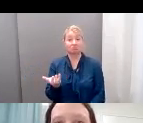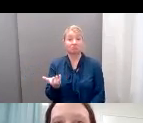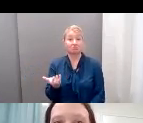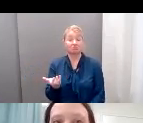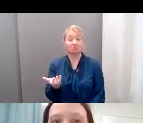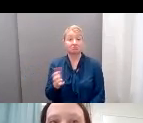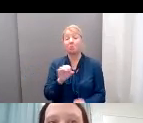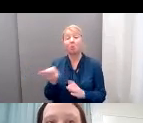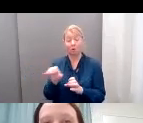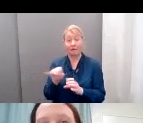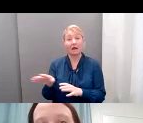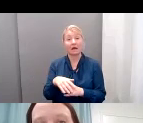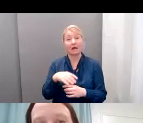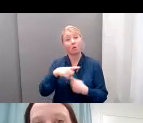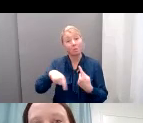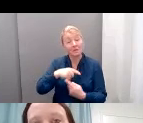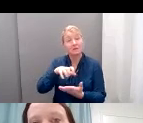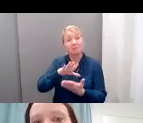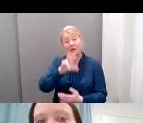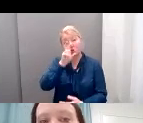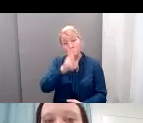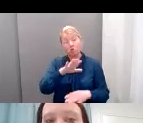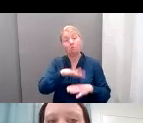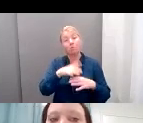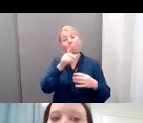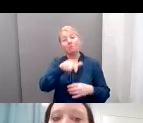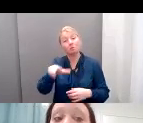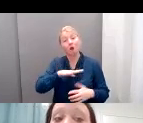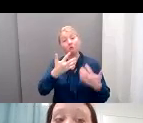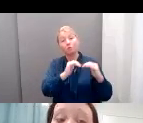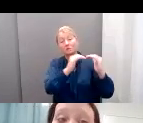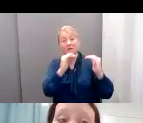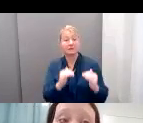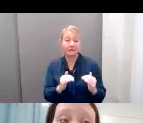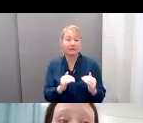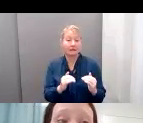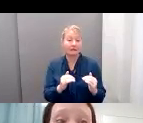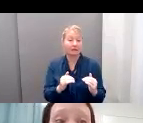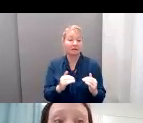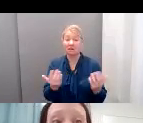på personer med funktionsnedsättning och kronisk sjukdom ändå kan påverka valet.